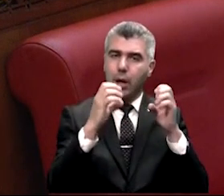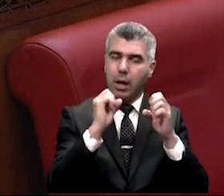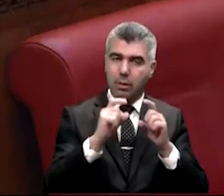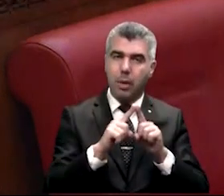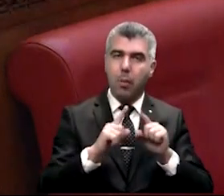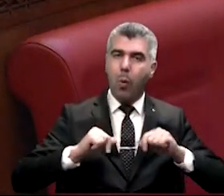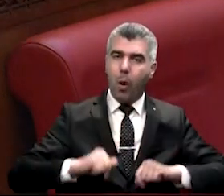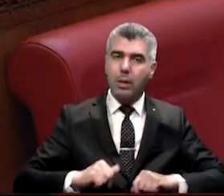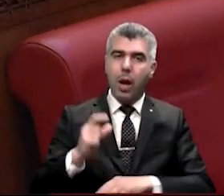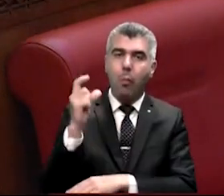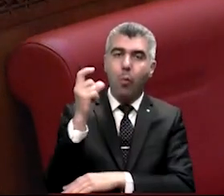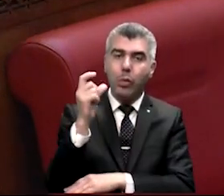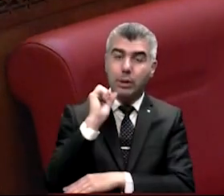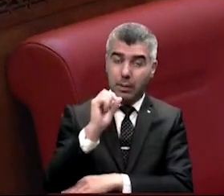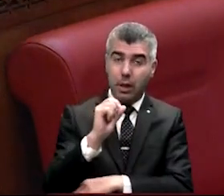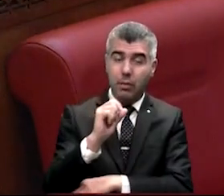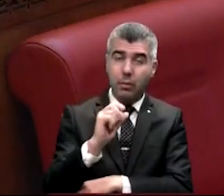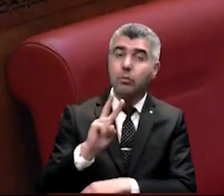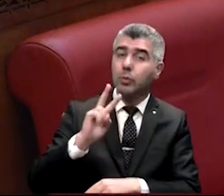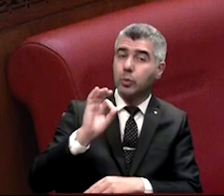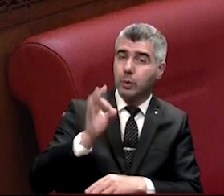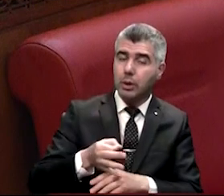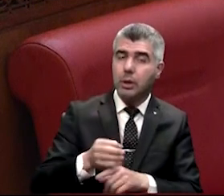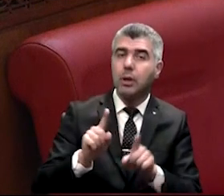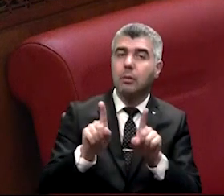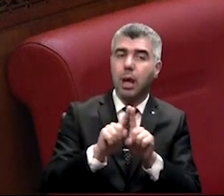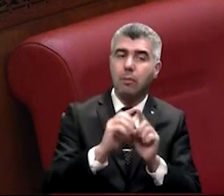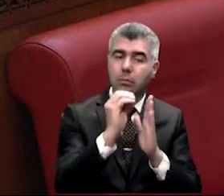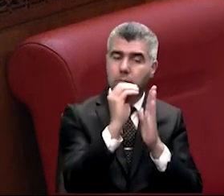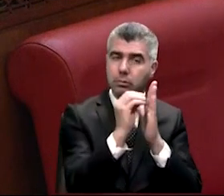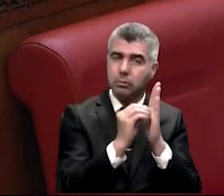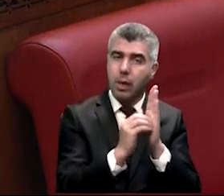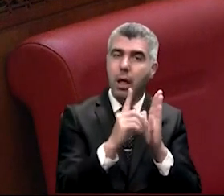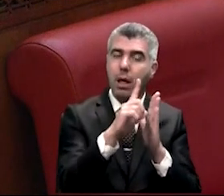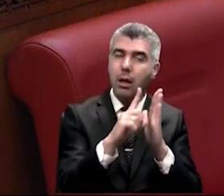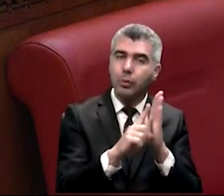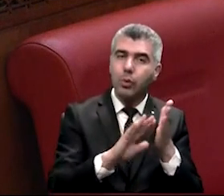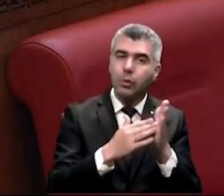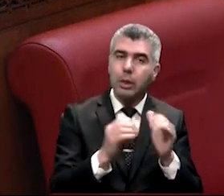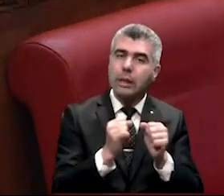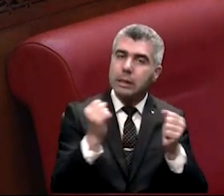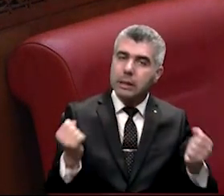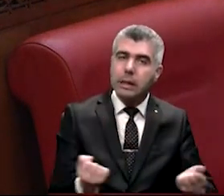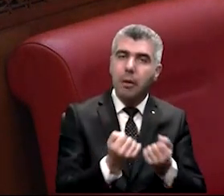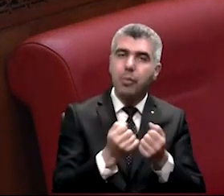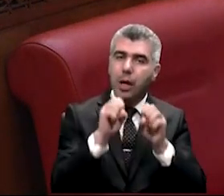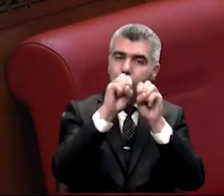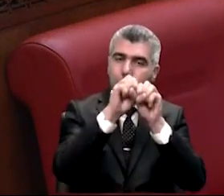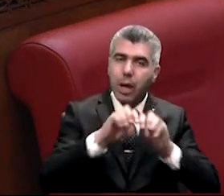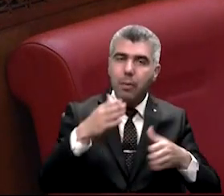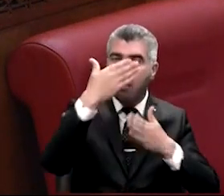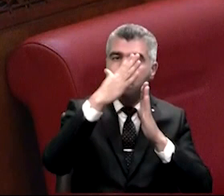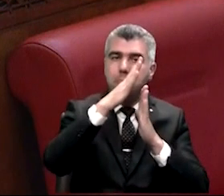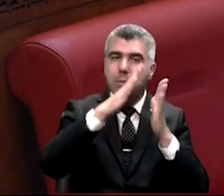الاوقاف الشؤون الاسلاميه بشكل فعال وفقا لاحكام مدونه الاوقاف في التنميه الشامله لبلادنا من خلال